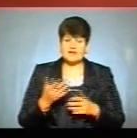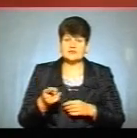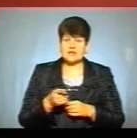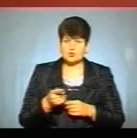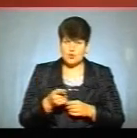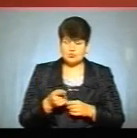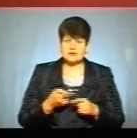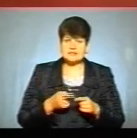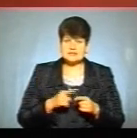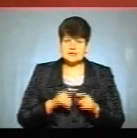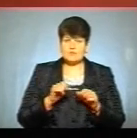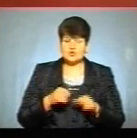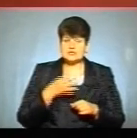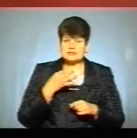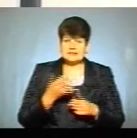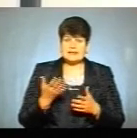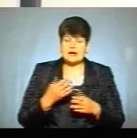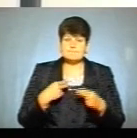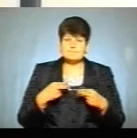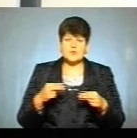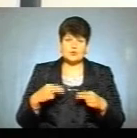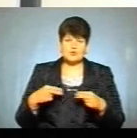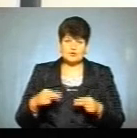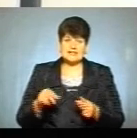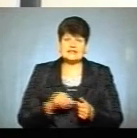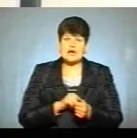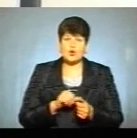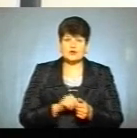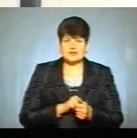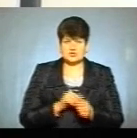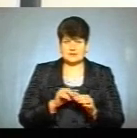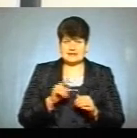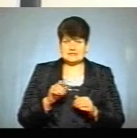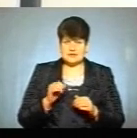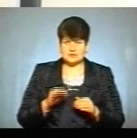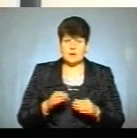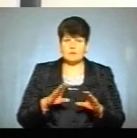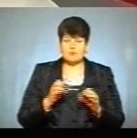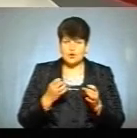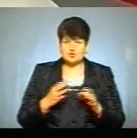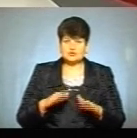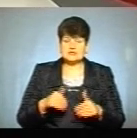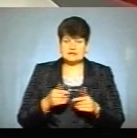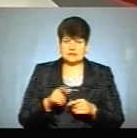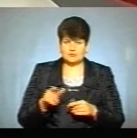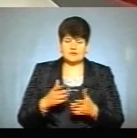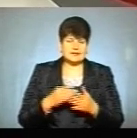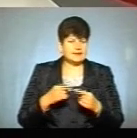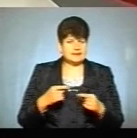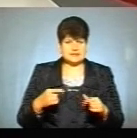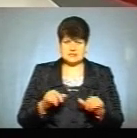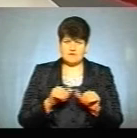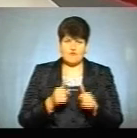це, можна сказати, одна, яка торгує саме наркотичними засобами. Навіть не торгує, а просто надає людям, тому що є різні форми